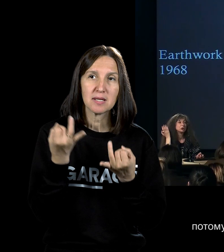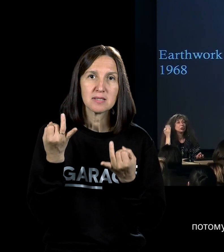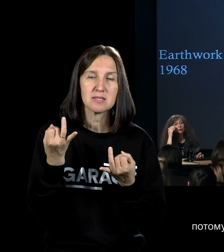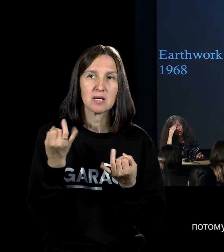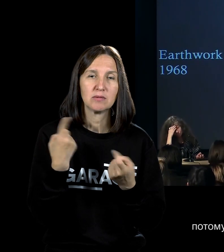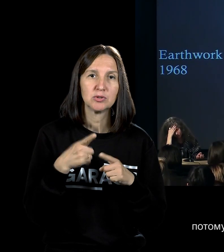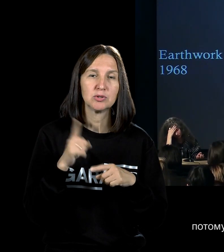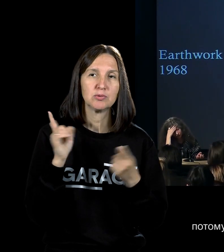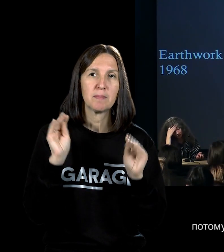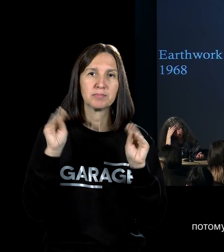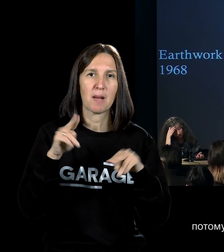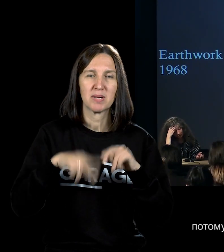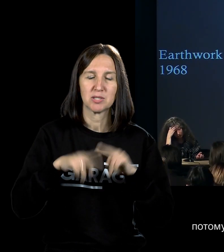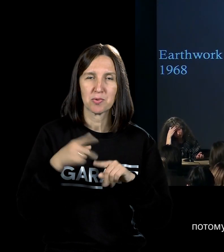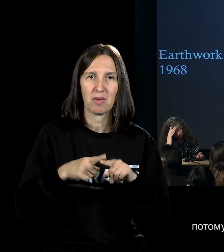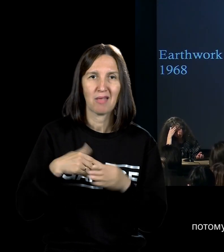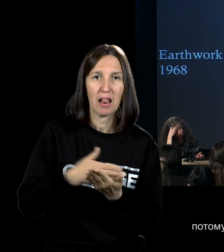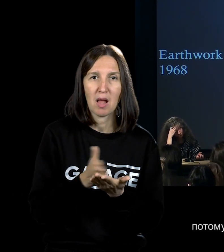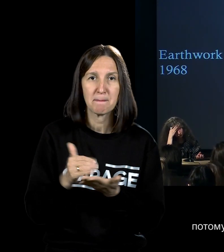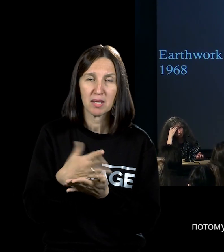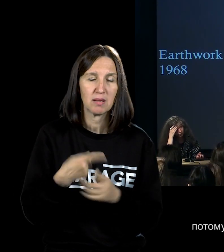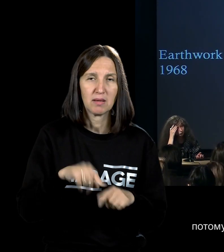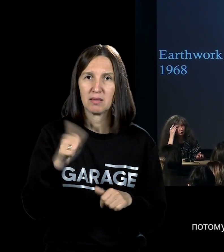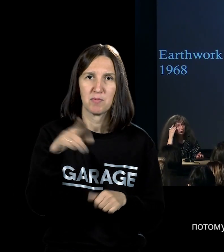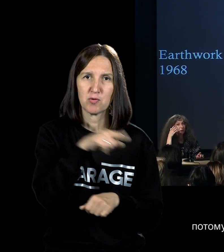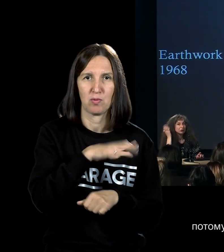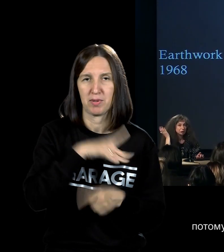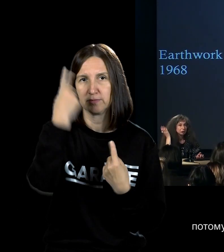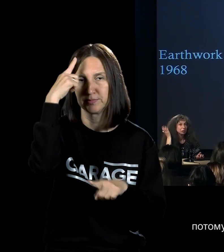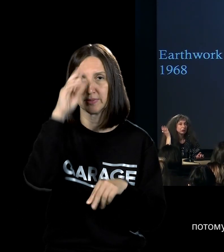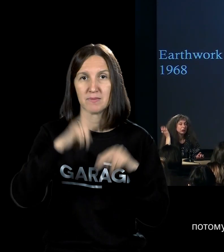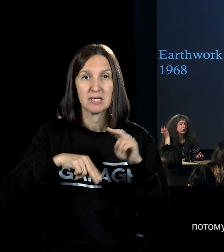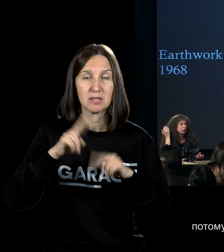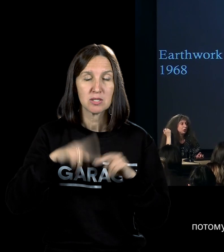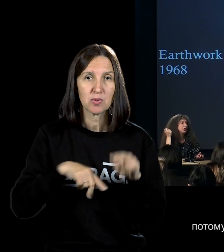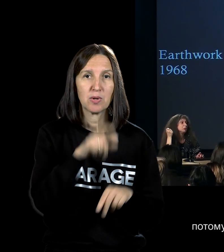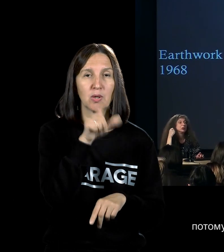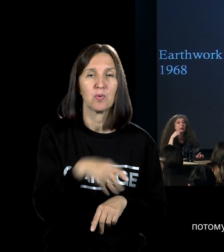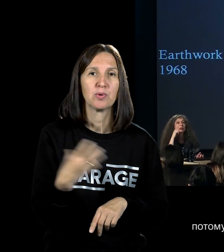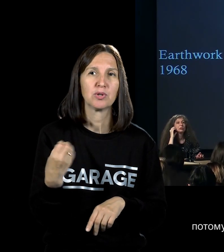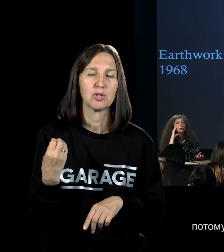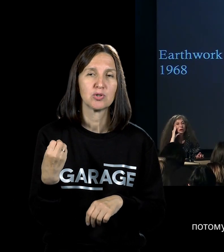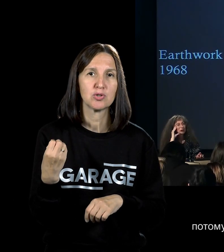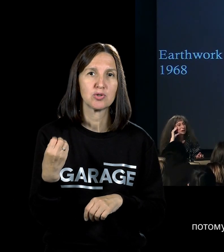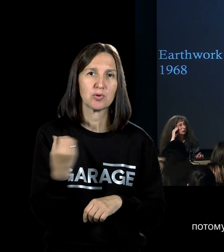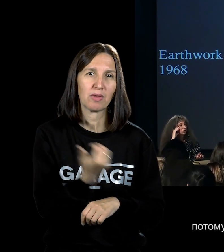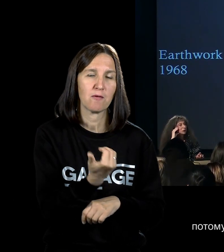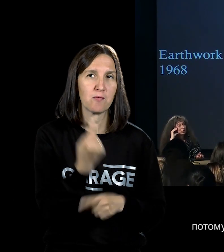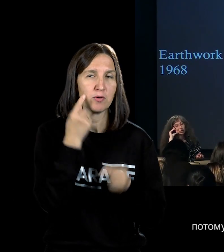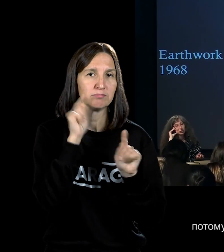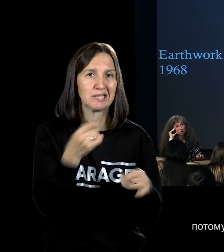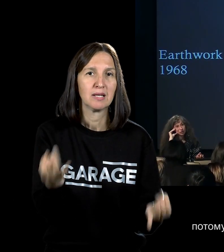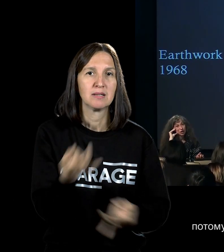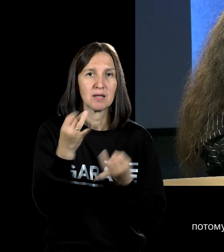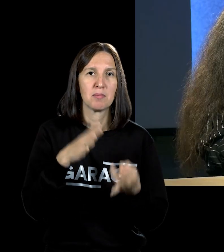эти построенные им лабиринты, это не первое, что он строит, потому что он, еще одним из его интересов